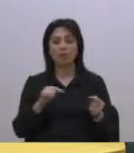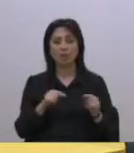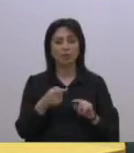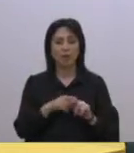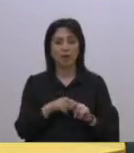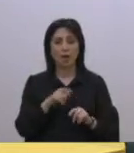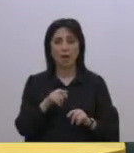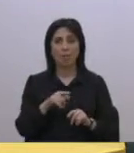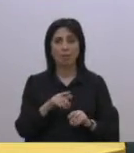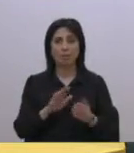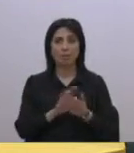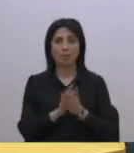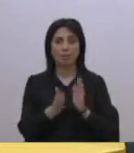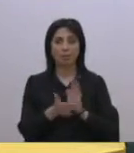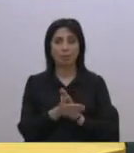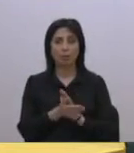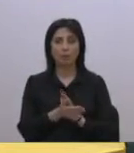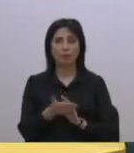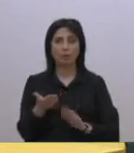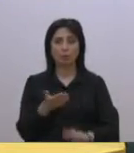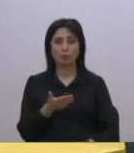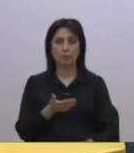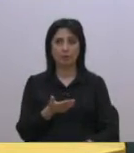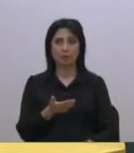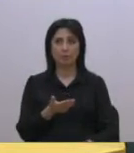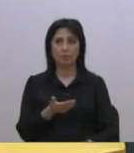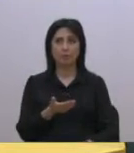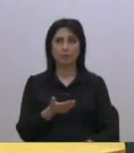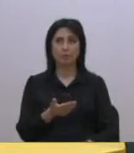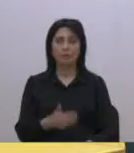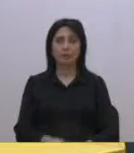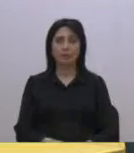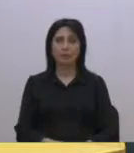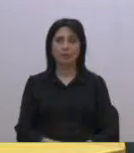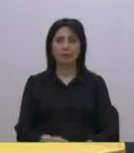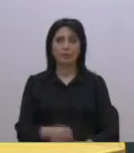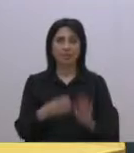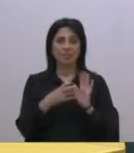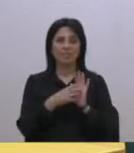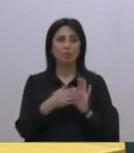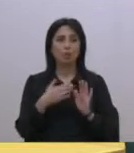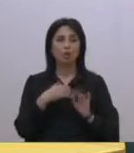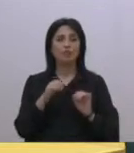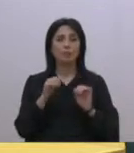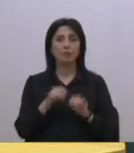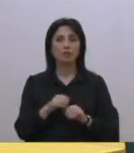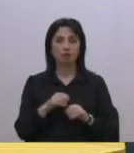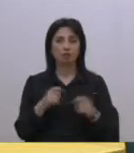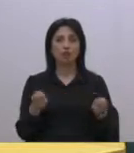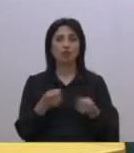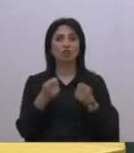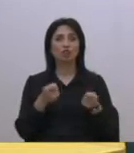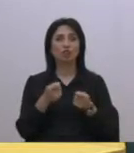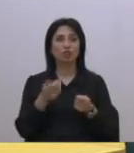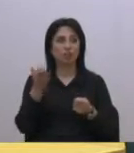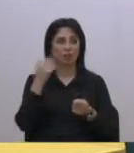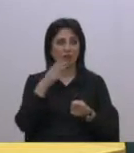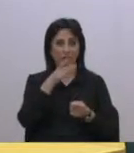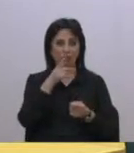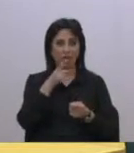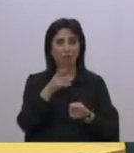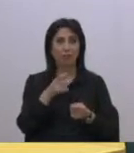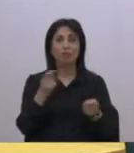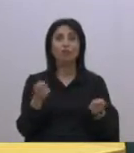ამ მდგომარეობას, რომლის ასე ვთქვათ რაღაცა სიმბოლო ჩვენთვის შეიძლება ჯინსები იყო იმ თაობისთვის?